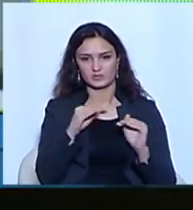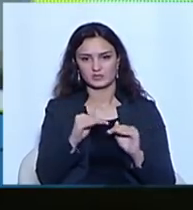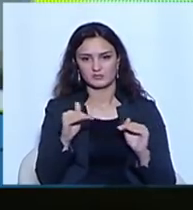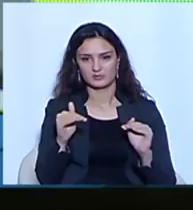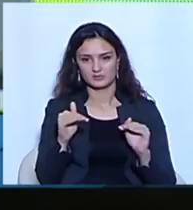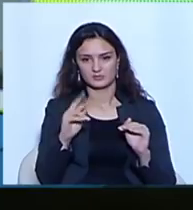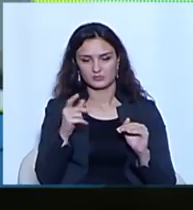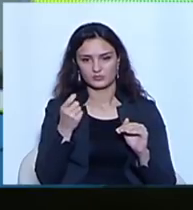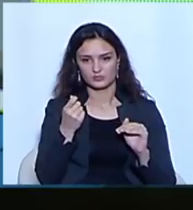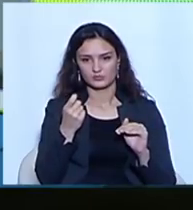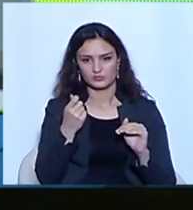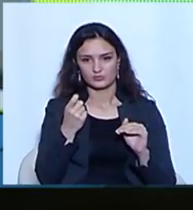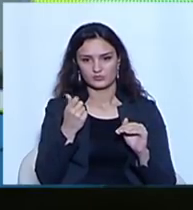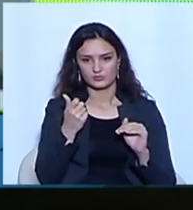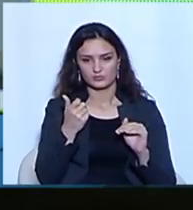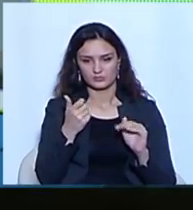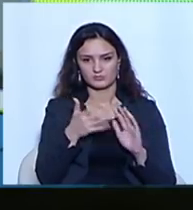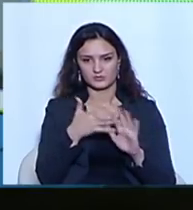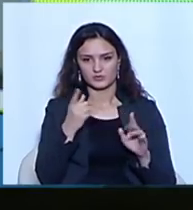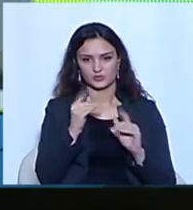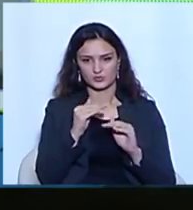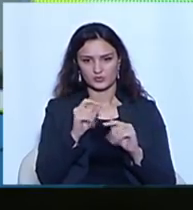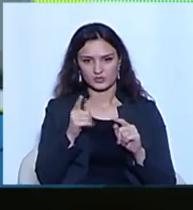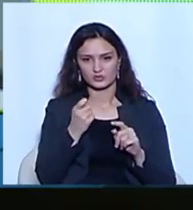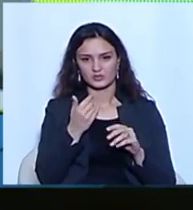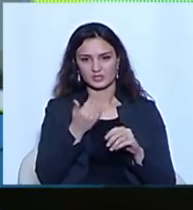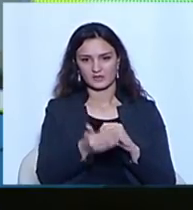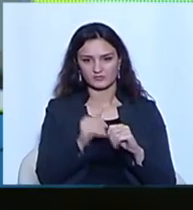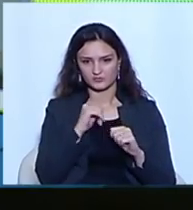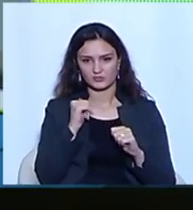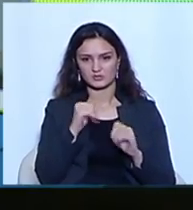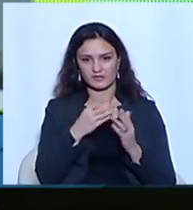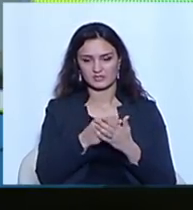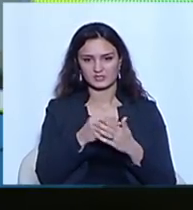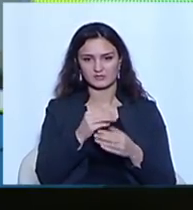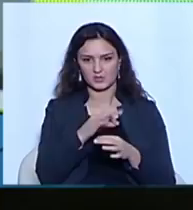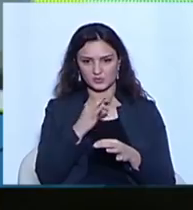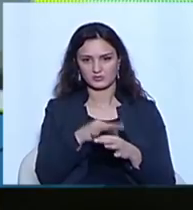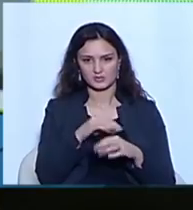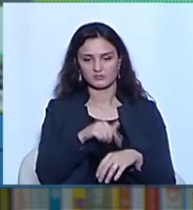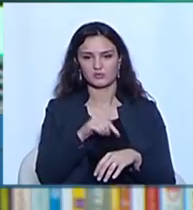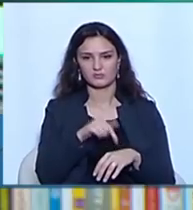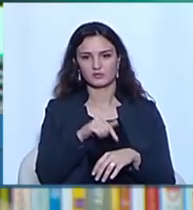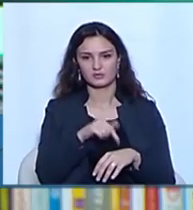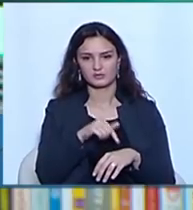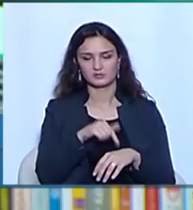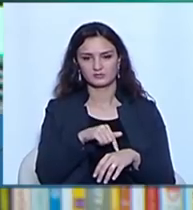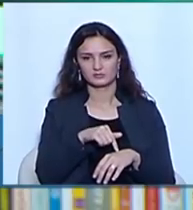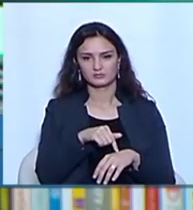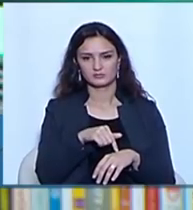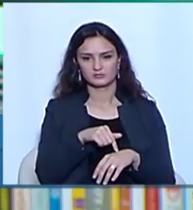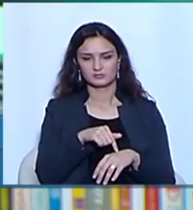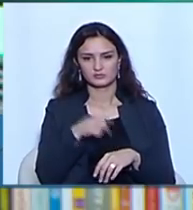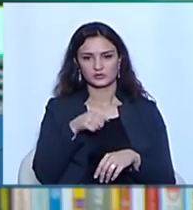შვილებს, რომ ცოტა ცხვირი წაიტეხონ, სკოლაში დააგვიანონ, თავისი პასუხისმგებლობა, თავისი შესომები დაუშვან. თვითონ ჩანთ